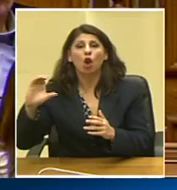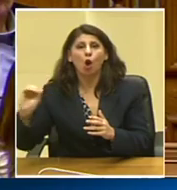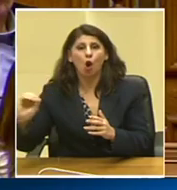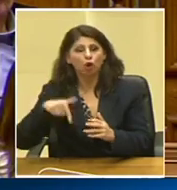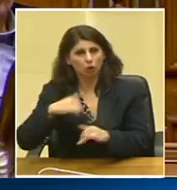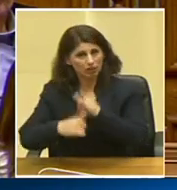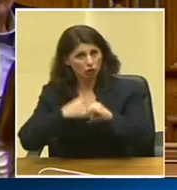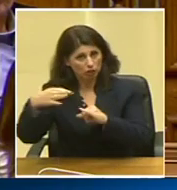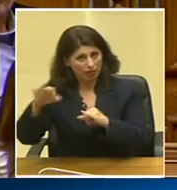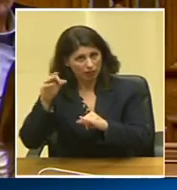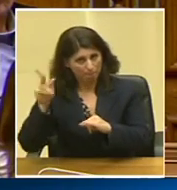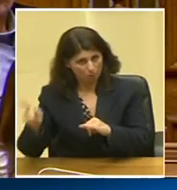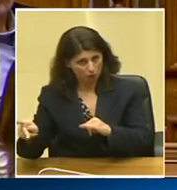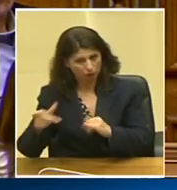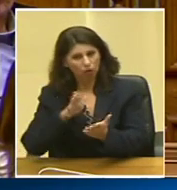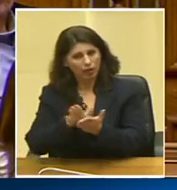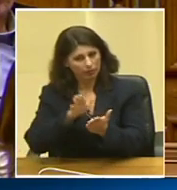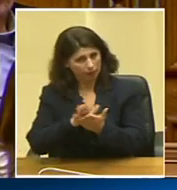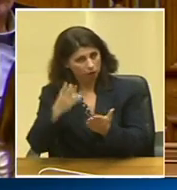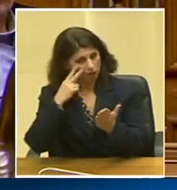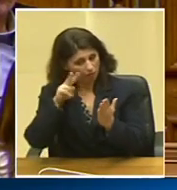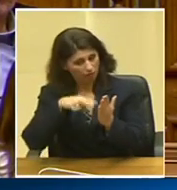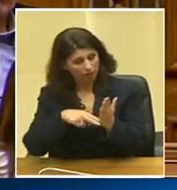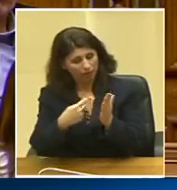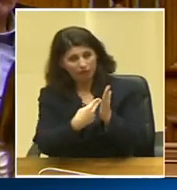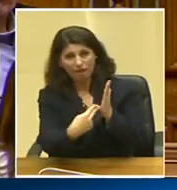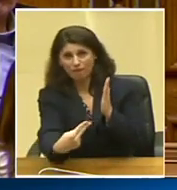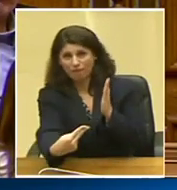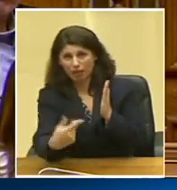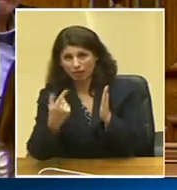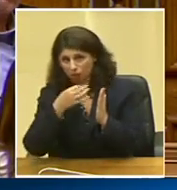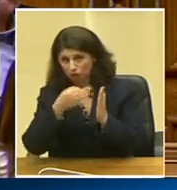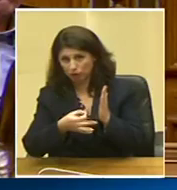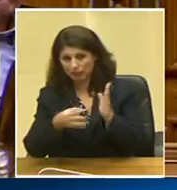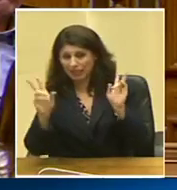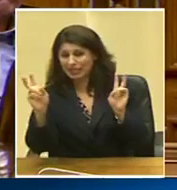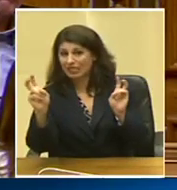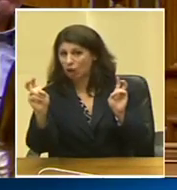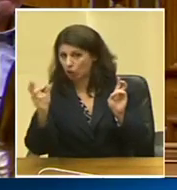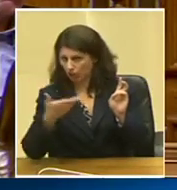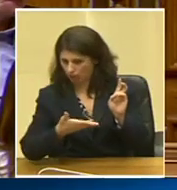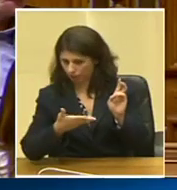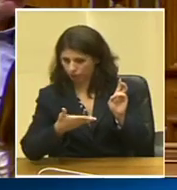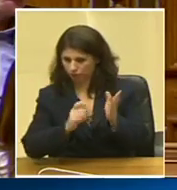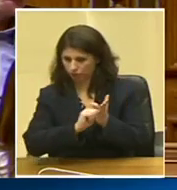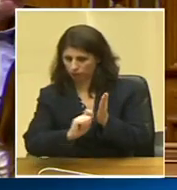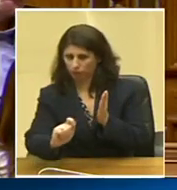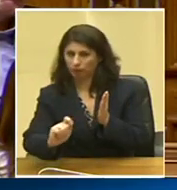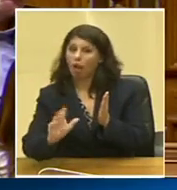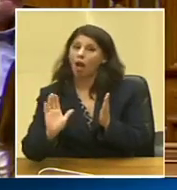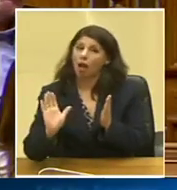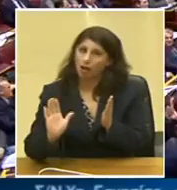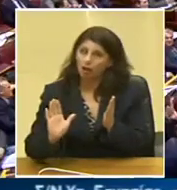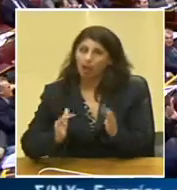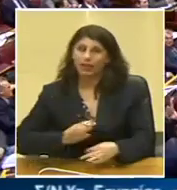Πολίτικο, θα δείτε την εκτύπωση και θα δείτε τη φράση η οποία αποδίδεται σε εσάς, σε εισαγωγικά. Εν τούτης,